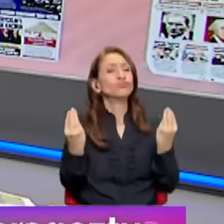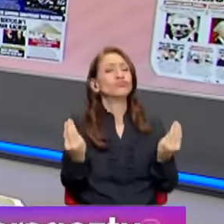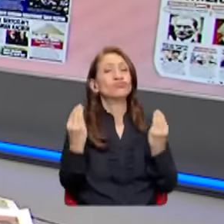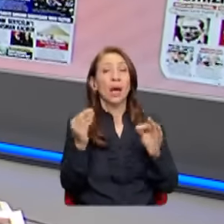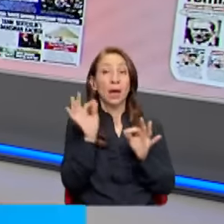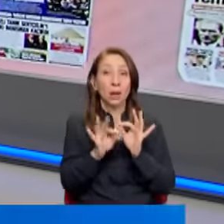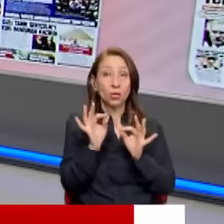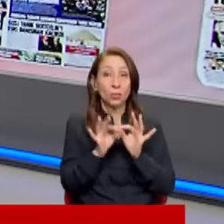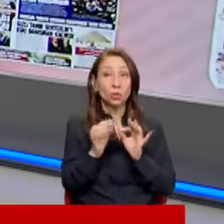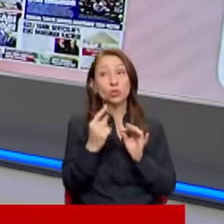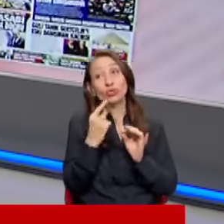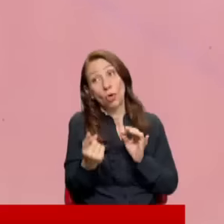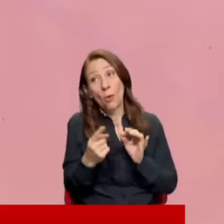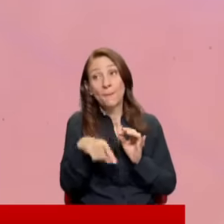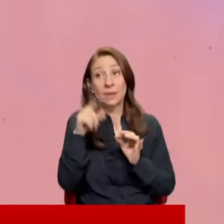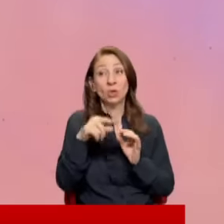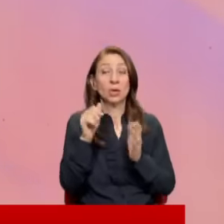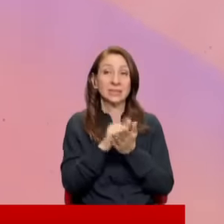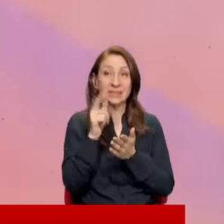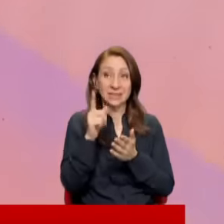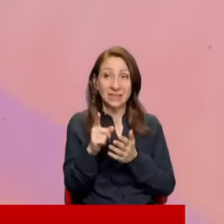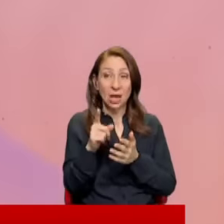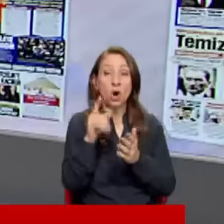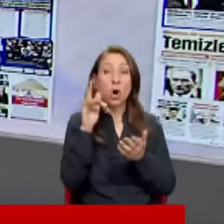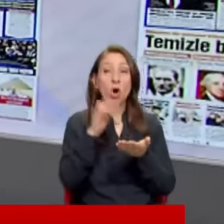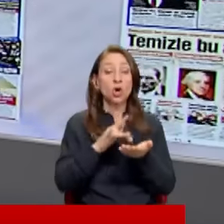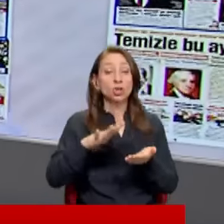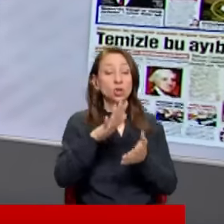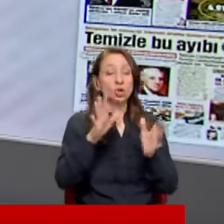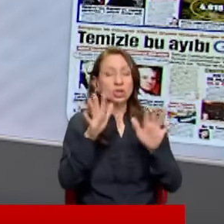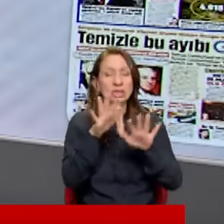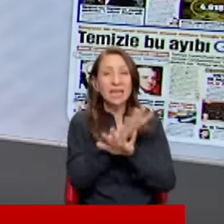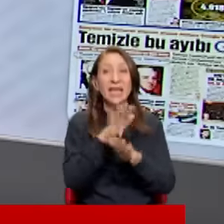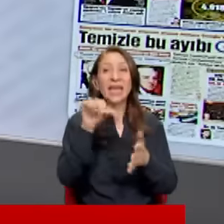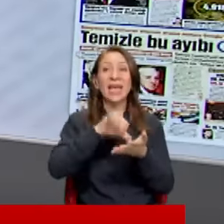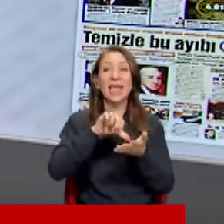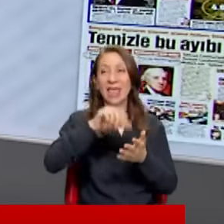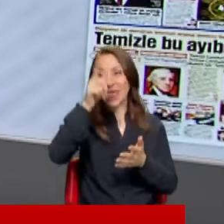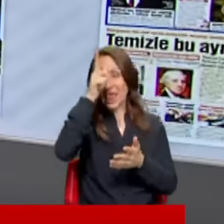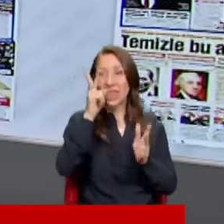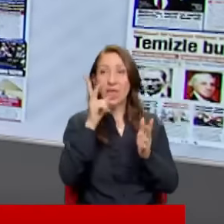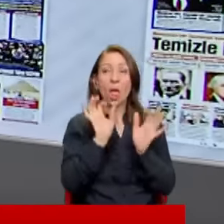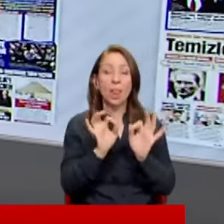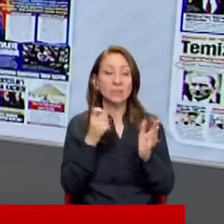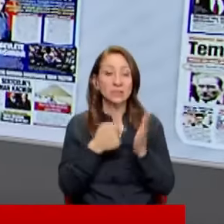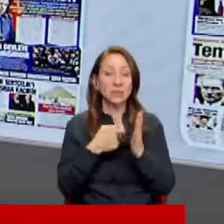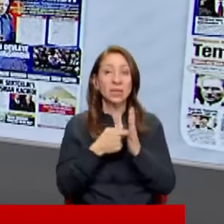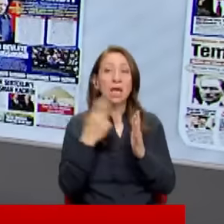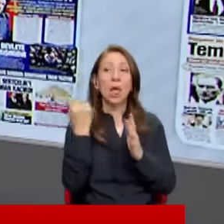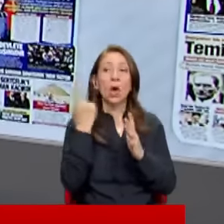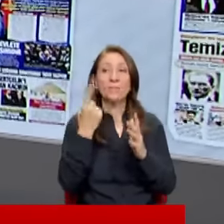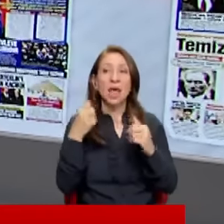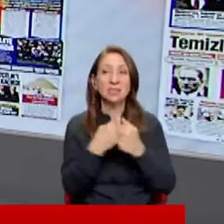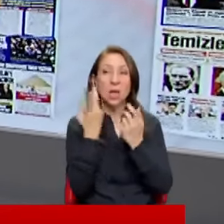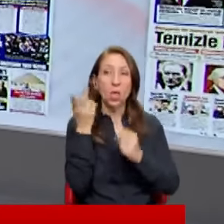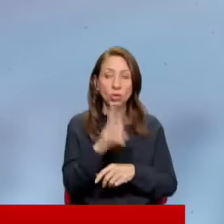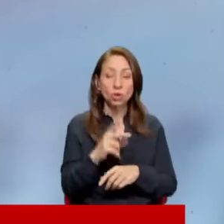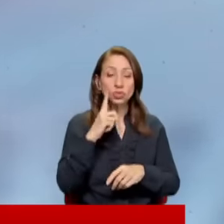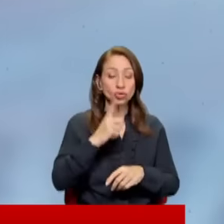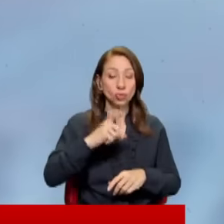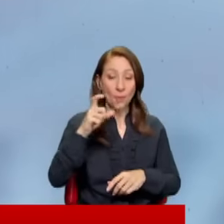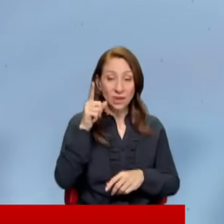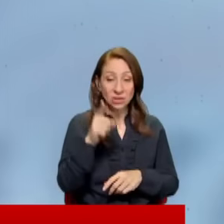ekonomide diyor bir gün gazetesi Ortadoğu sisli İran'ın iki önemli ismi kazada öldü ve